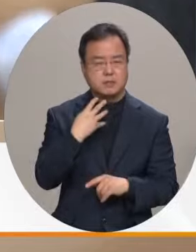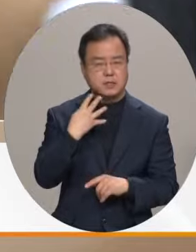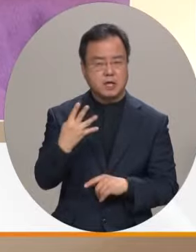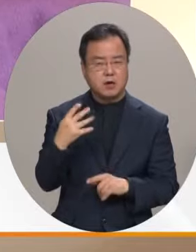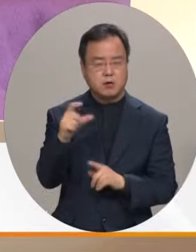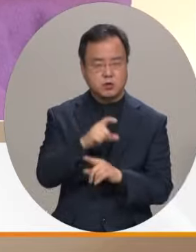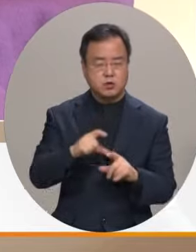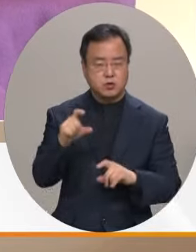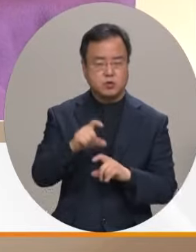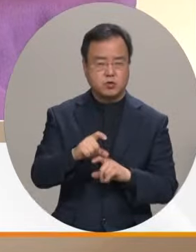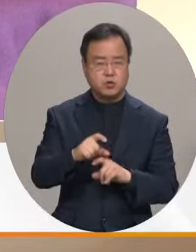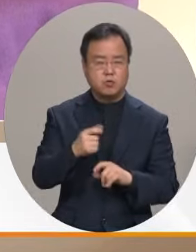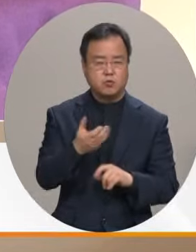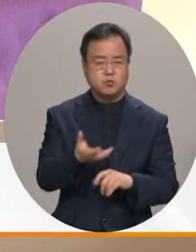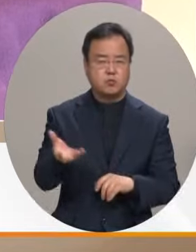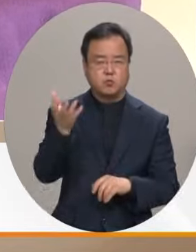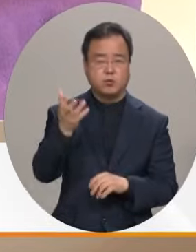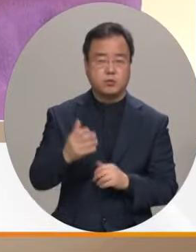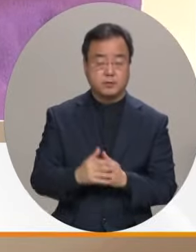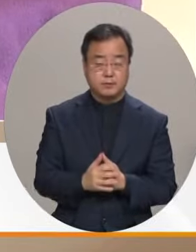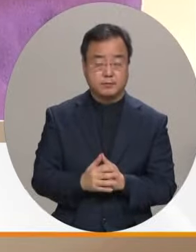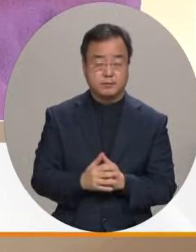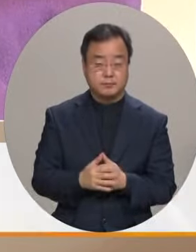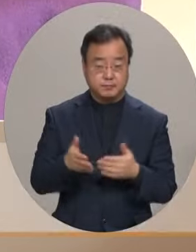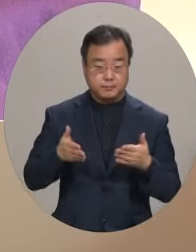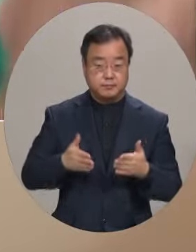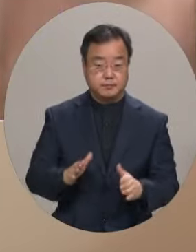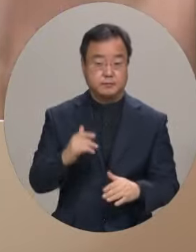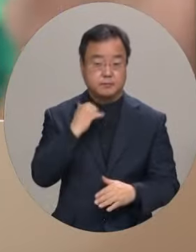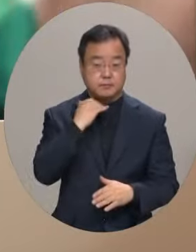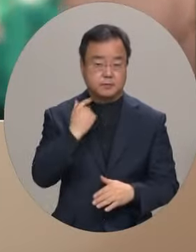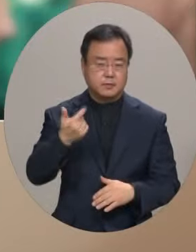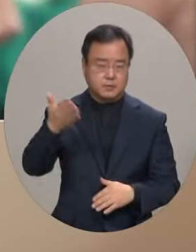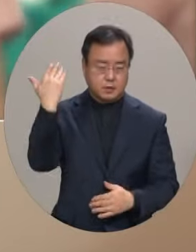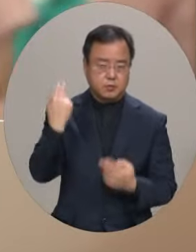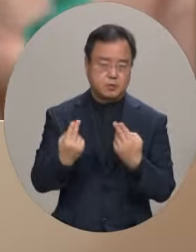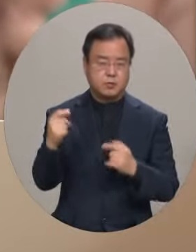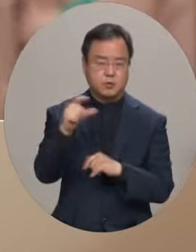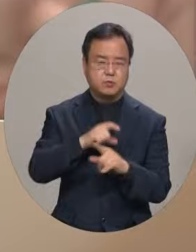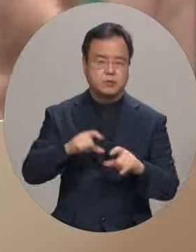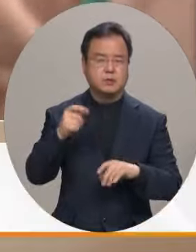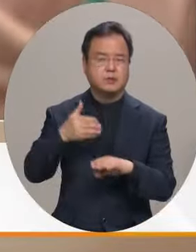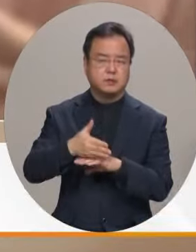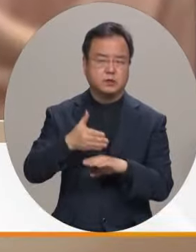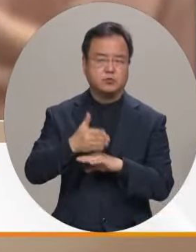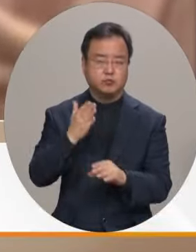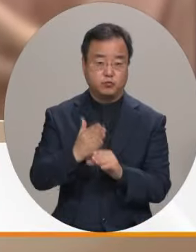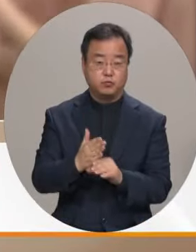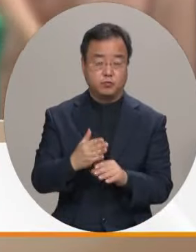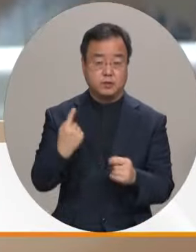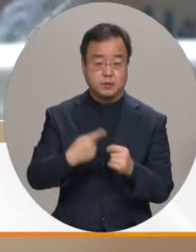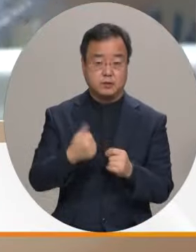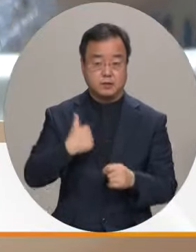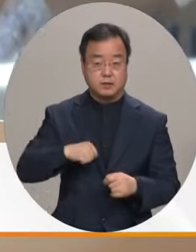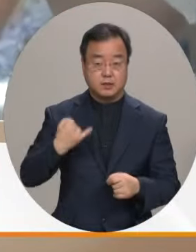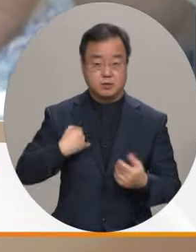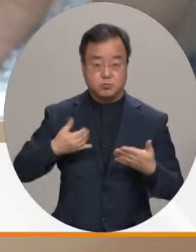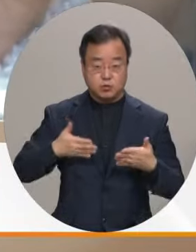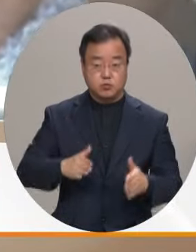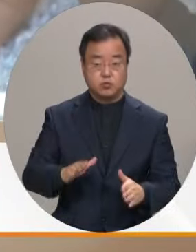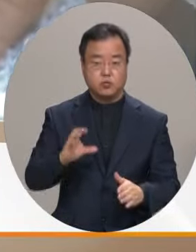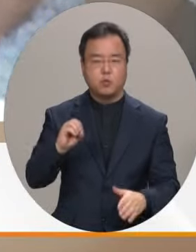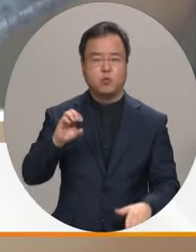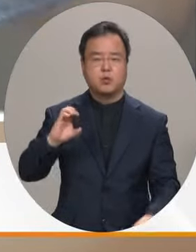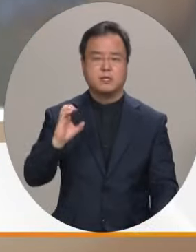높아졌습니다 출산 연령도 과거에 비해 높아지고 있습니다 첫 자녀 출산 연령은 OECD 국가